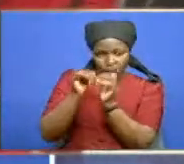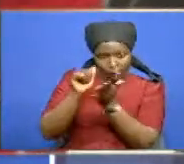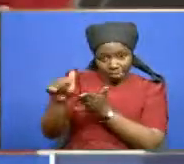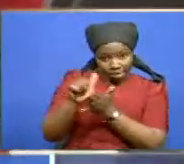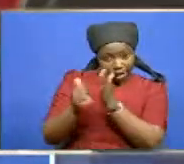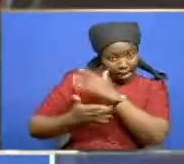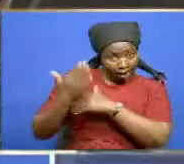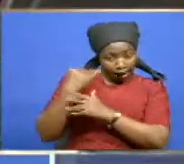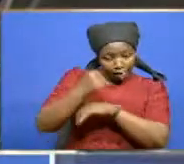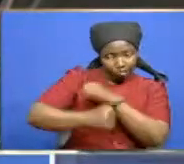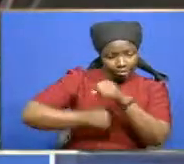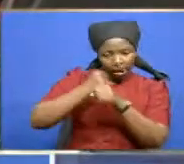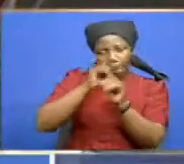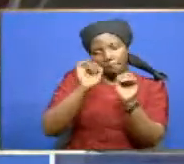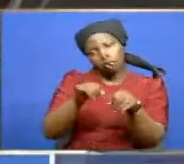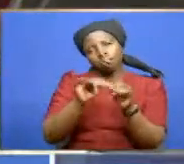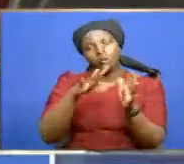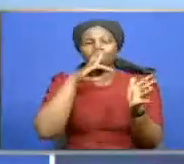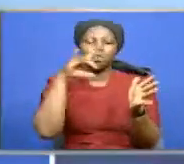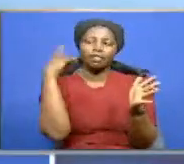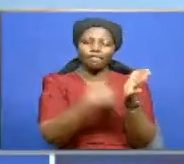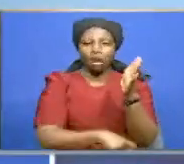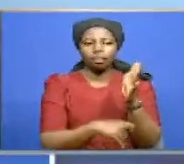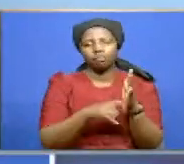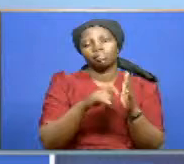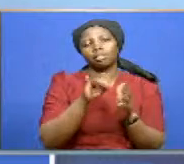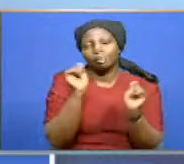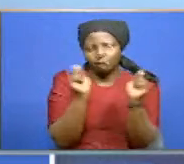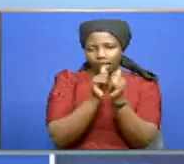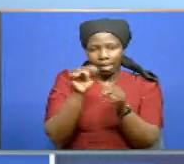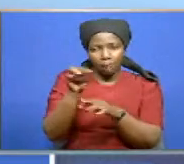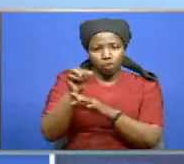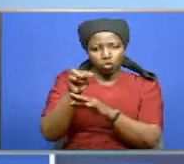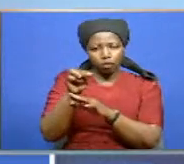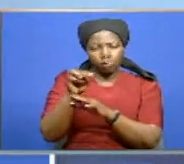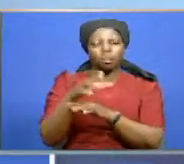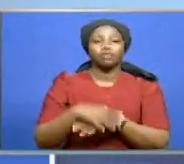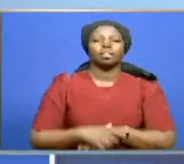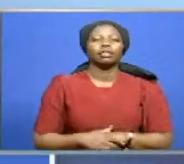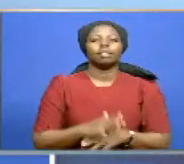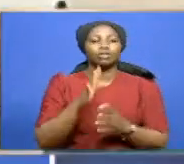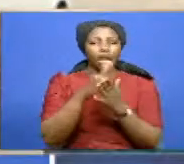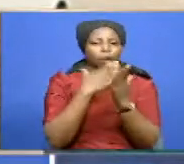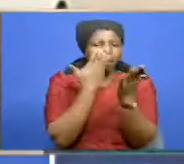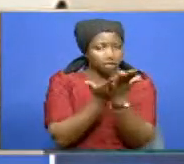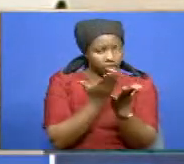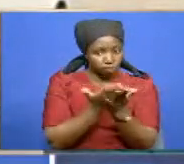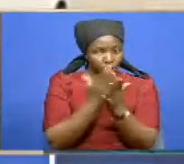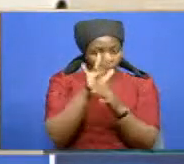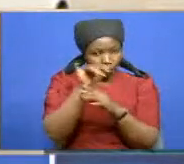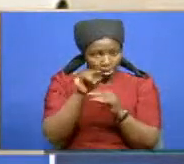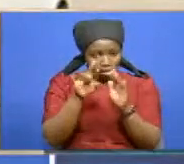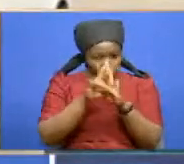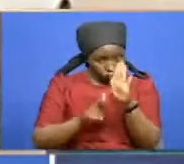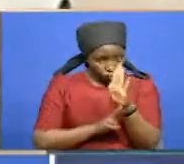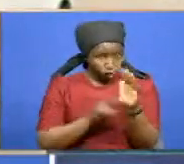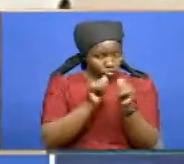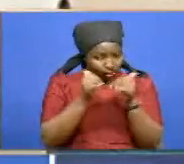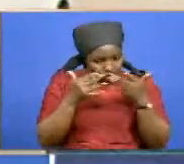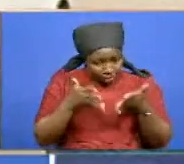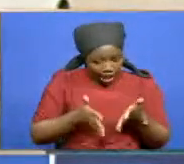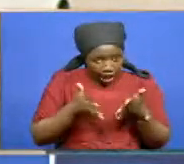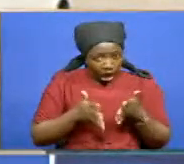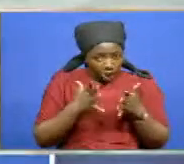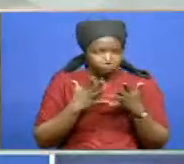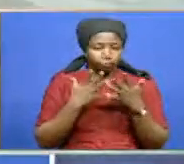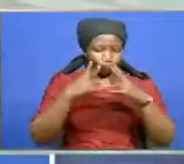jana huenda wakatozwa faini ya shilingi milioni 10. Miongoni mwa mapendekezo mengine ya kanuni hizo ambazo kwa sasa